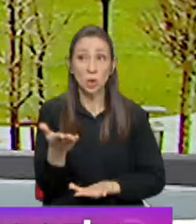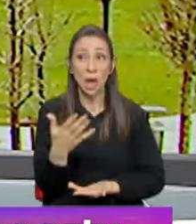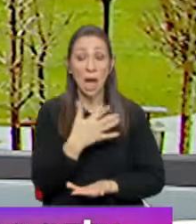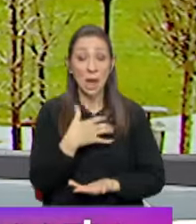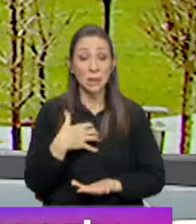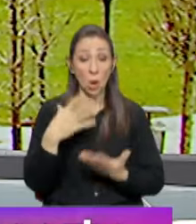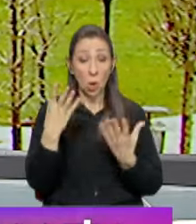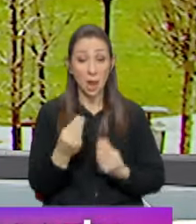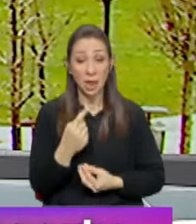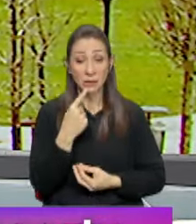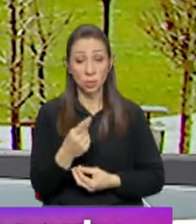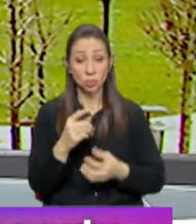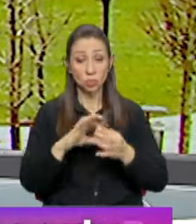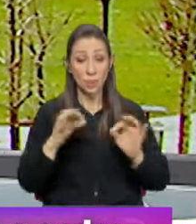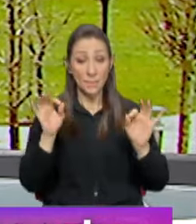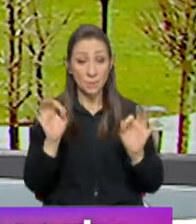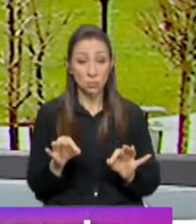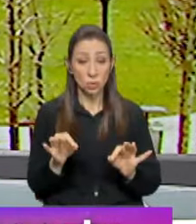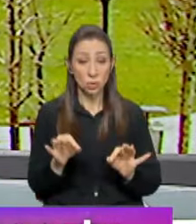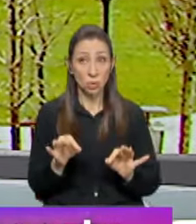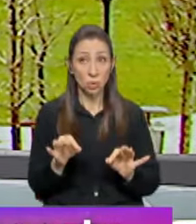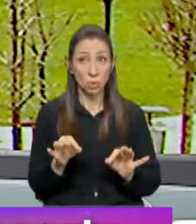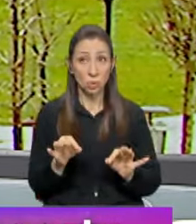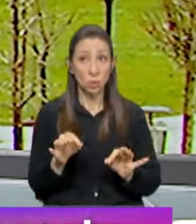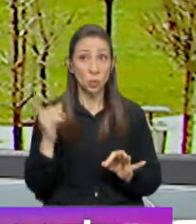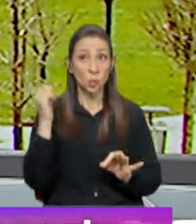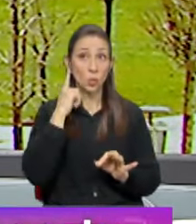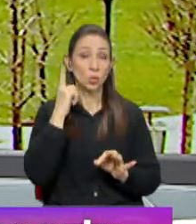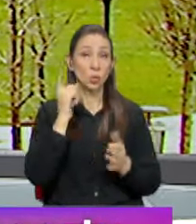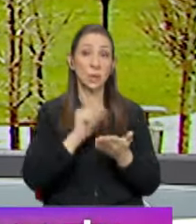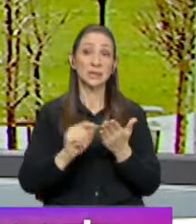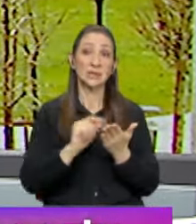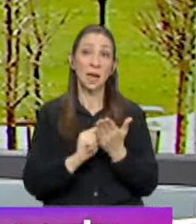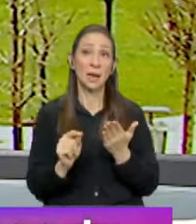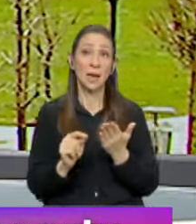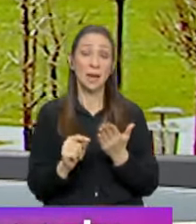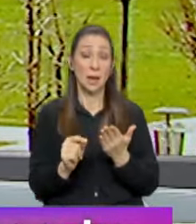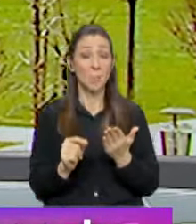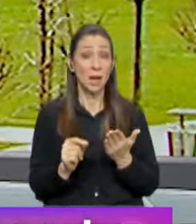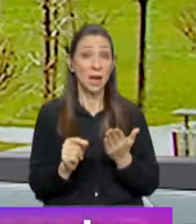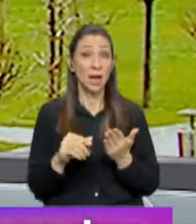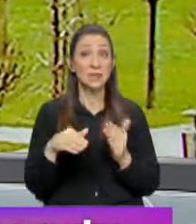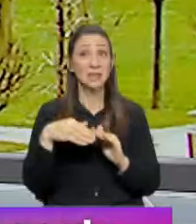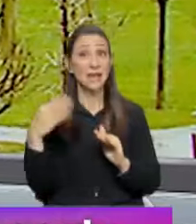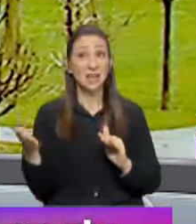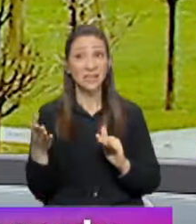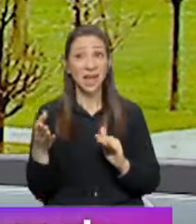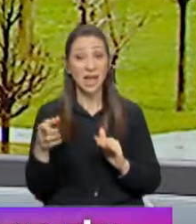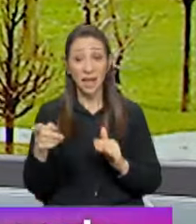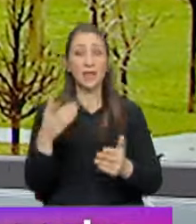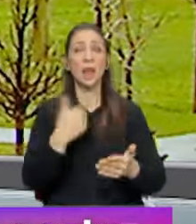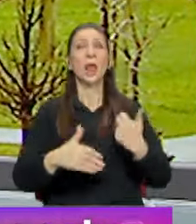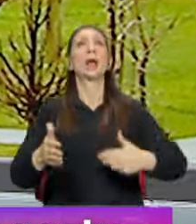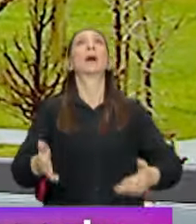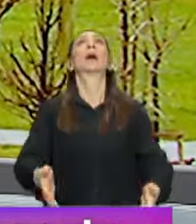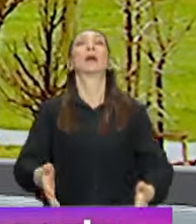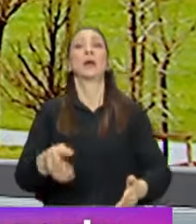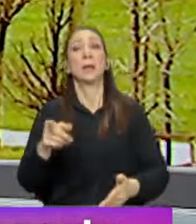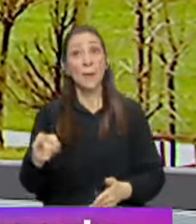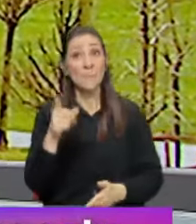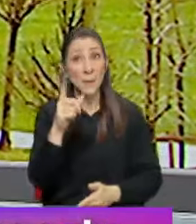Anne olarak diye söze başlıyor. Ünlü yazar. Ama diğer tarafta yerde yaralı yatanın